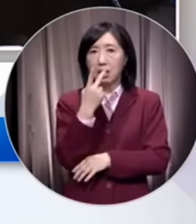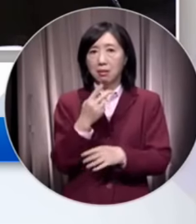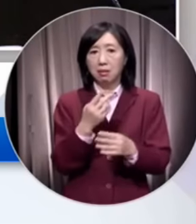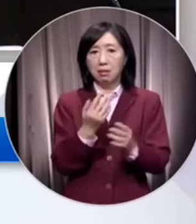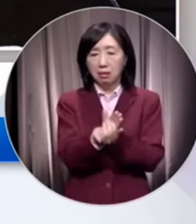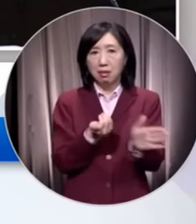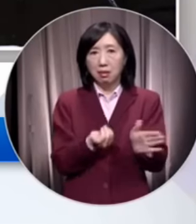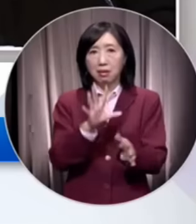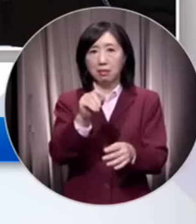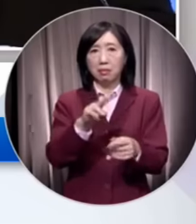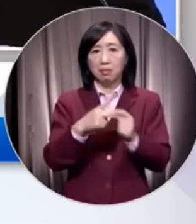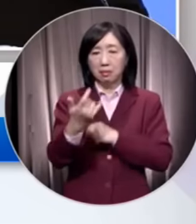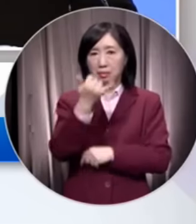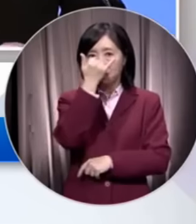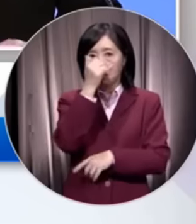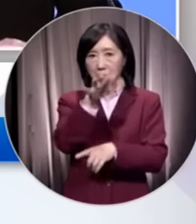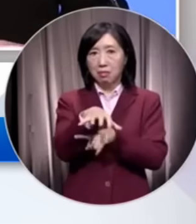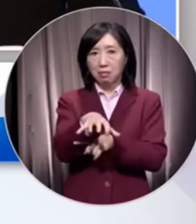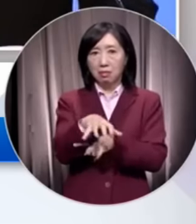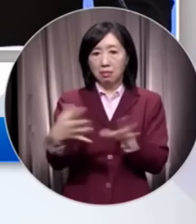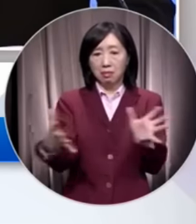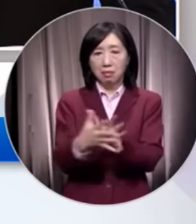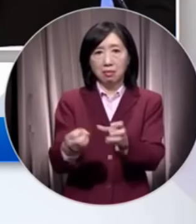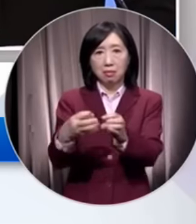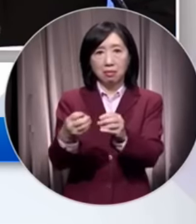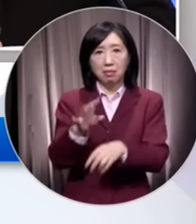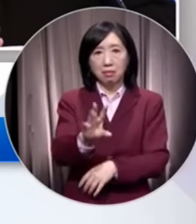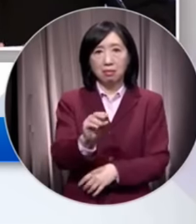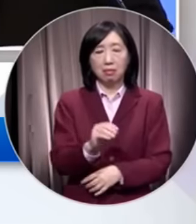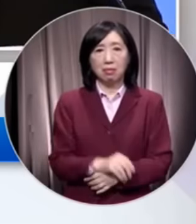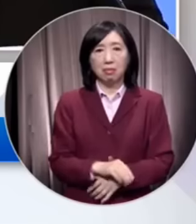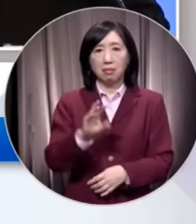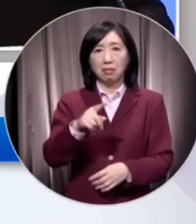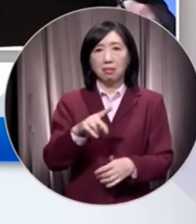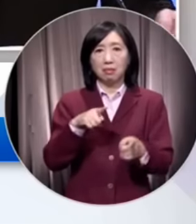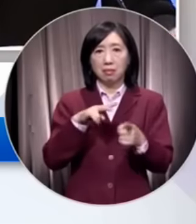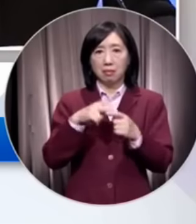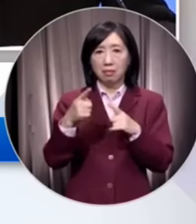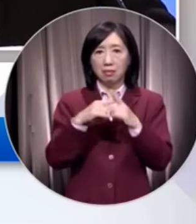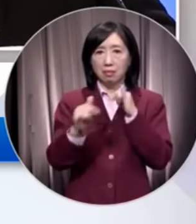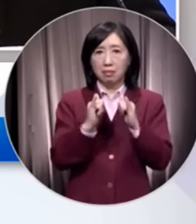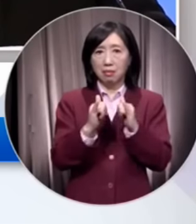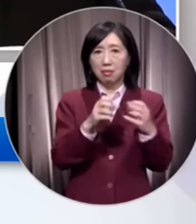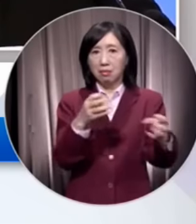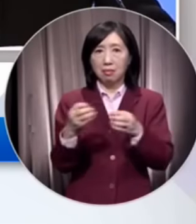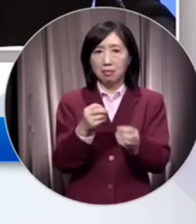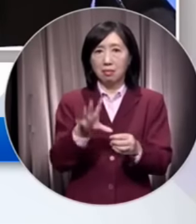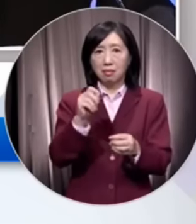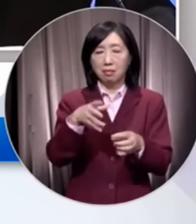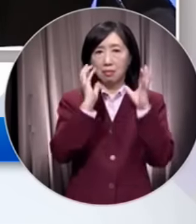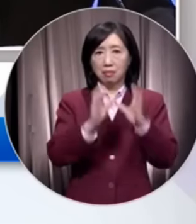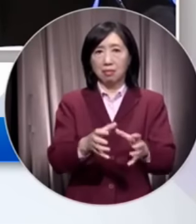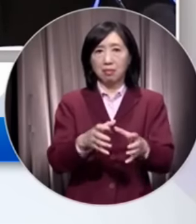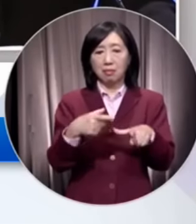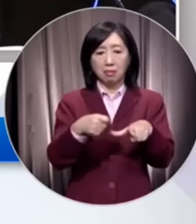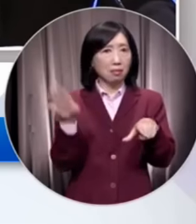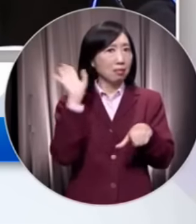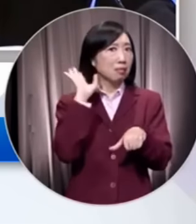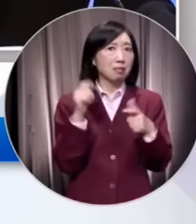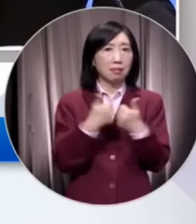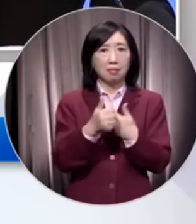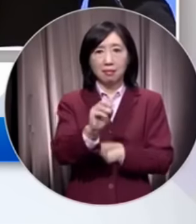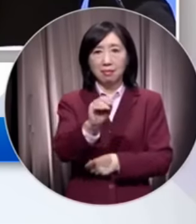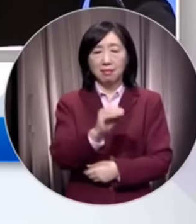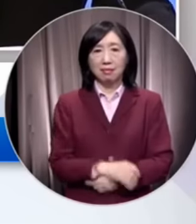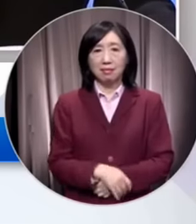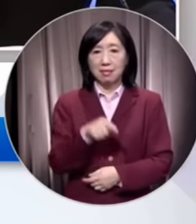没有跟猪农沟通过？有没有跟我们所有的国人沟通？有没有办过任何一场公听会？这